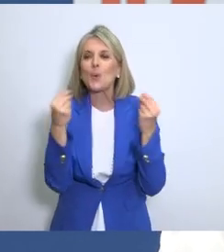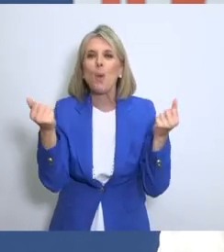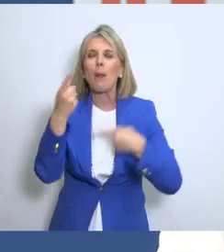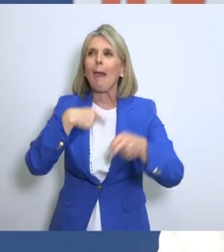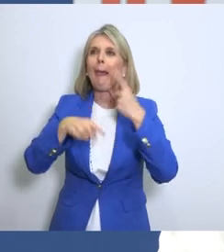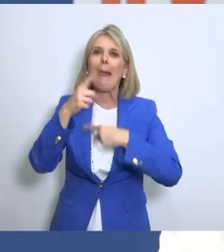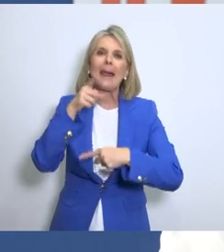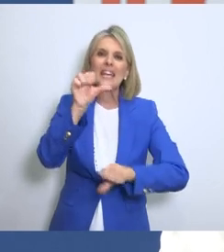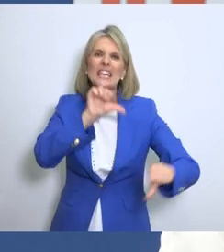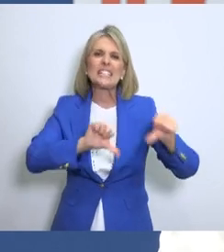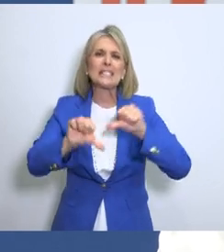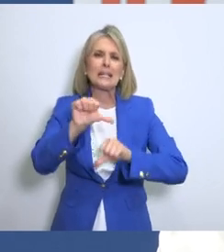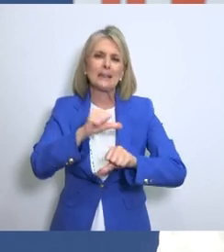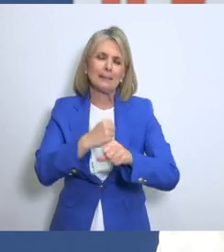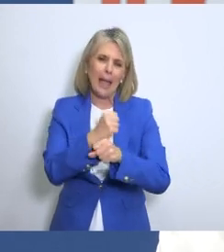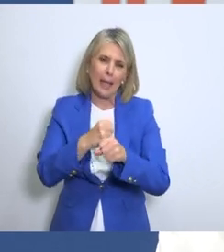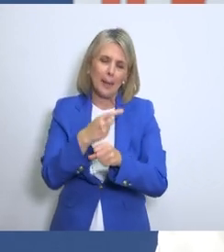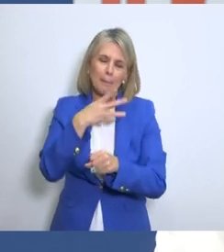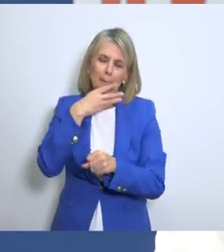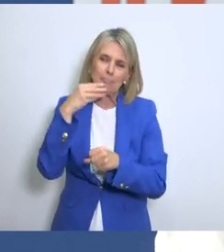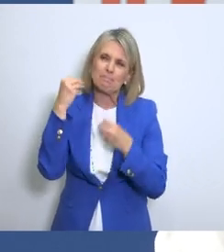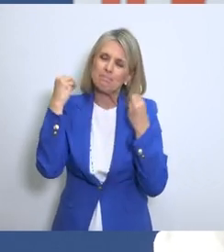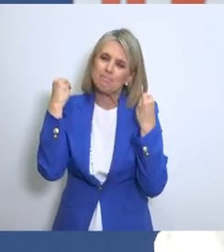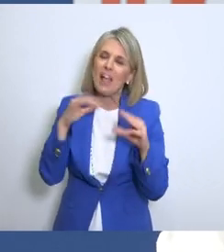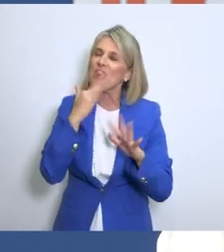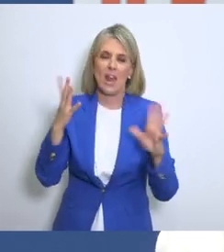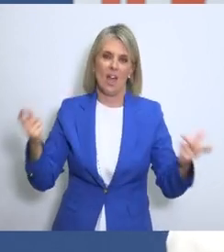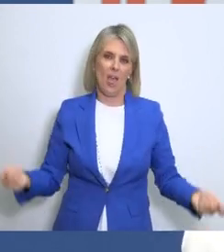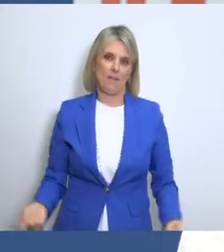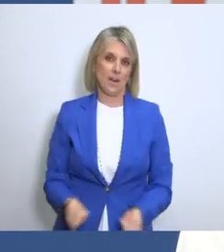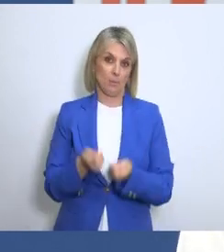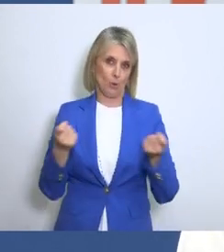είναι παντελώς ουτοπικές και ανεφάρμοστες.